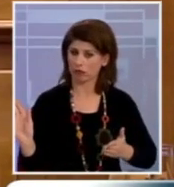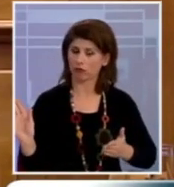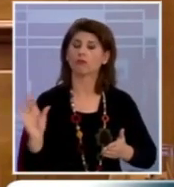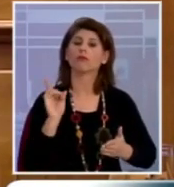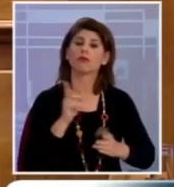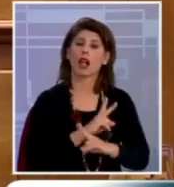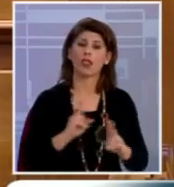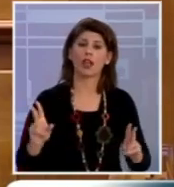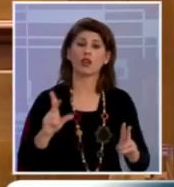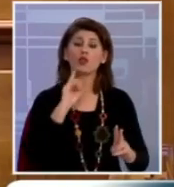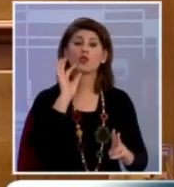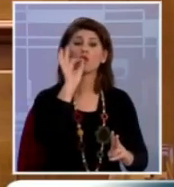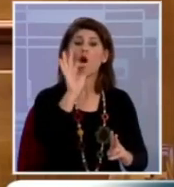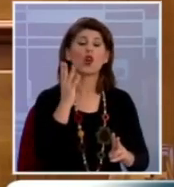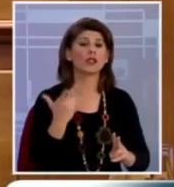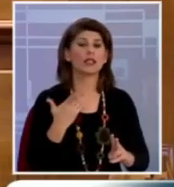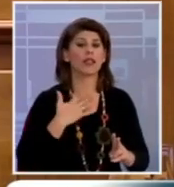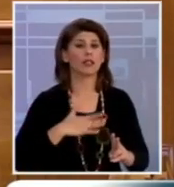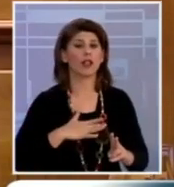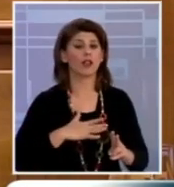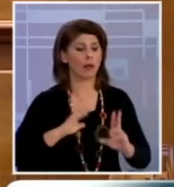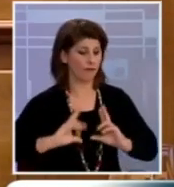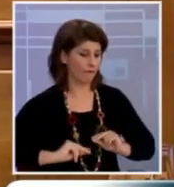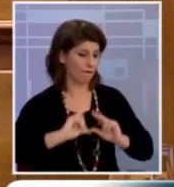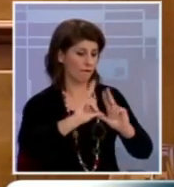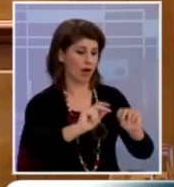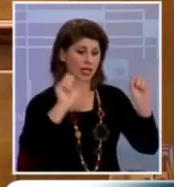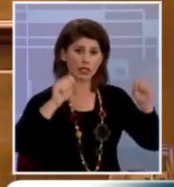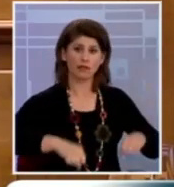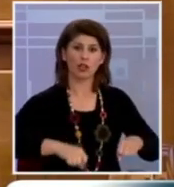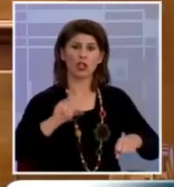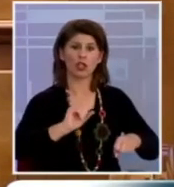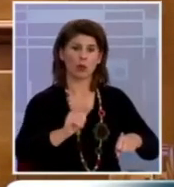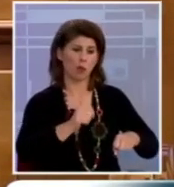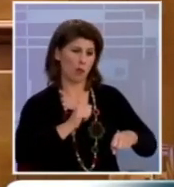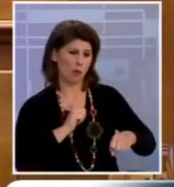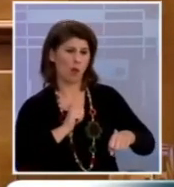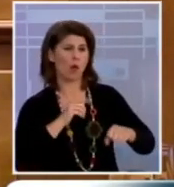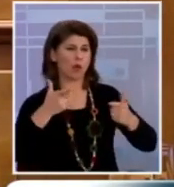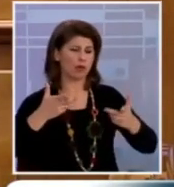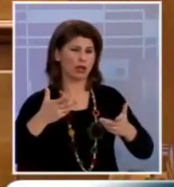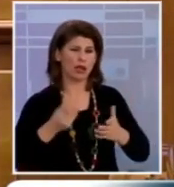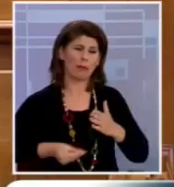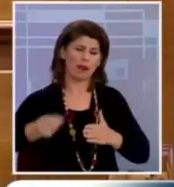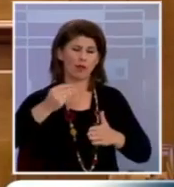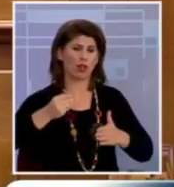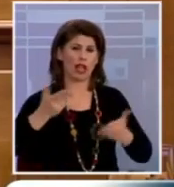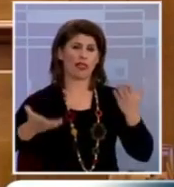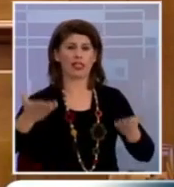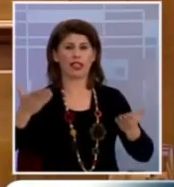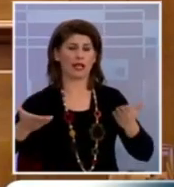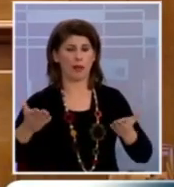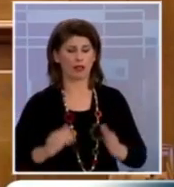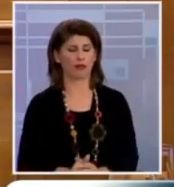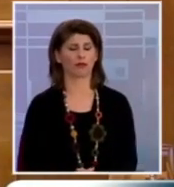ότι επιδιώκουμε να υπάρξει αμοιβαία συμφωνία και όχι μανιχαϊστικά διλήμματα. Τελειώνω.